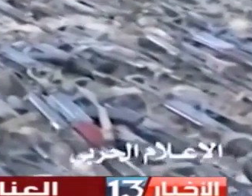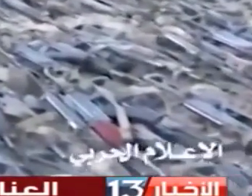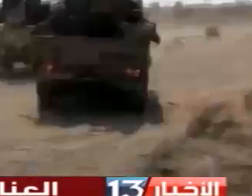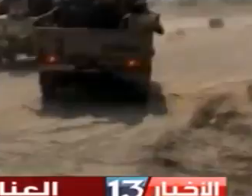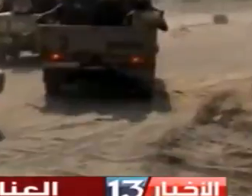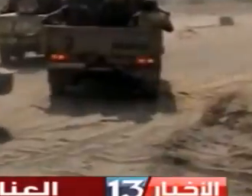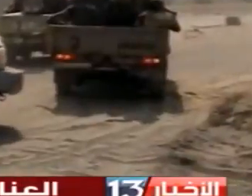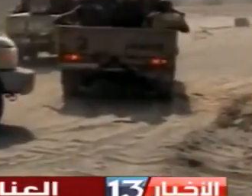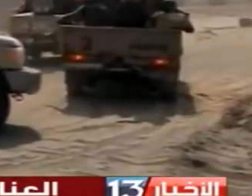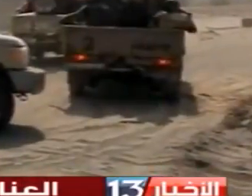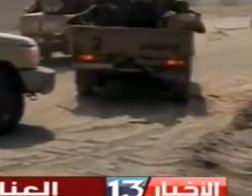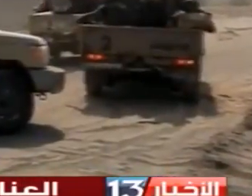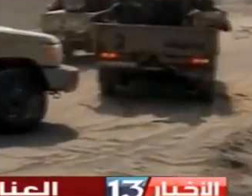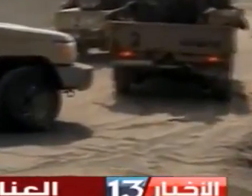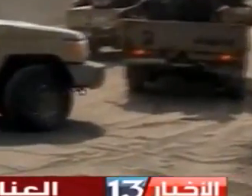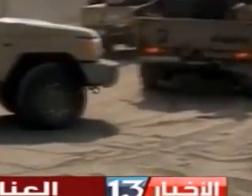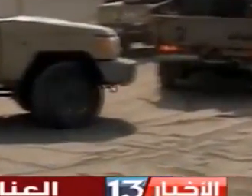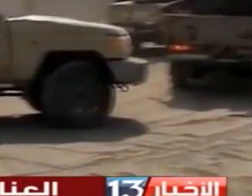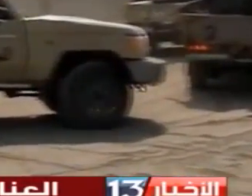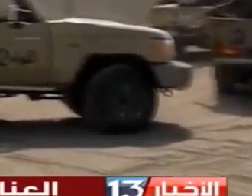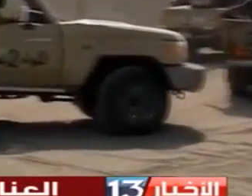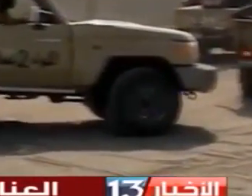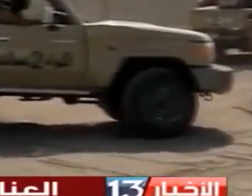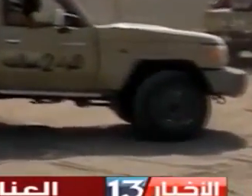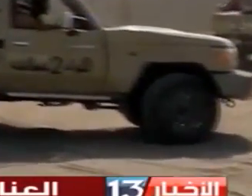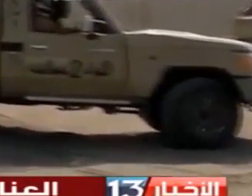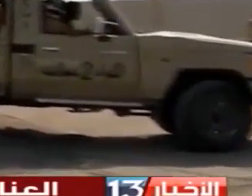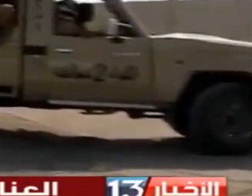على ان تؤدي الى اطلاق المساجين